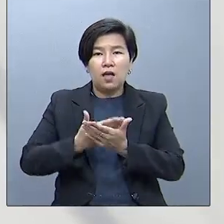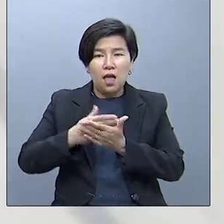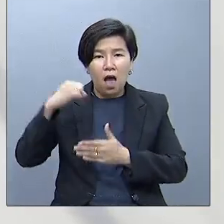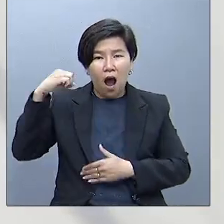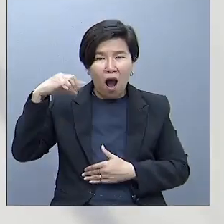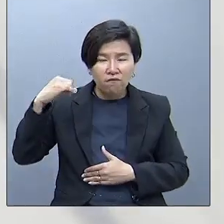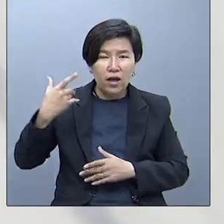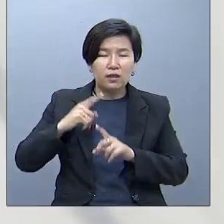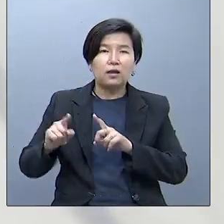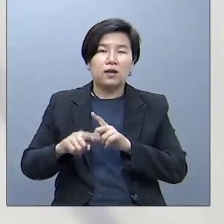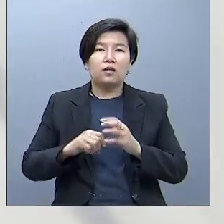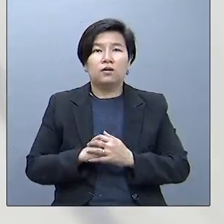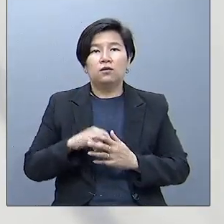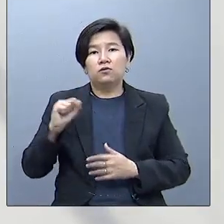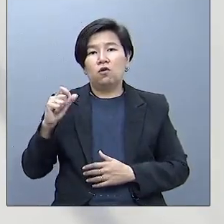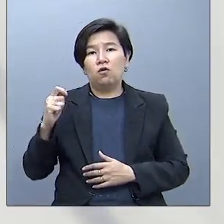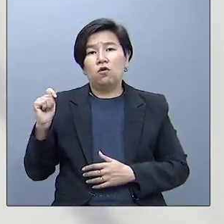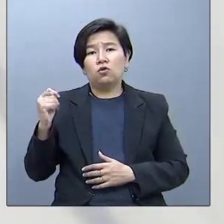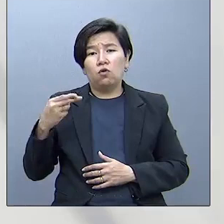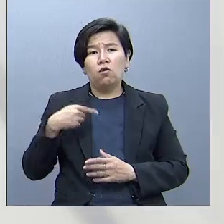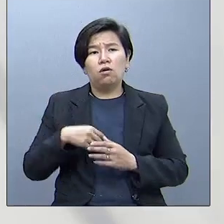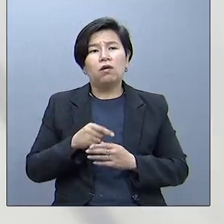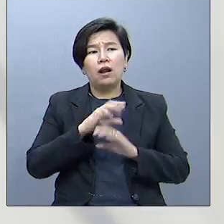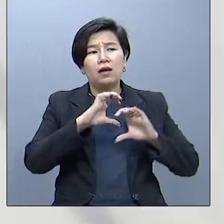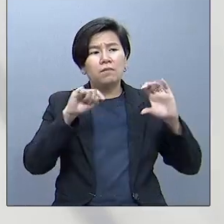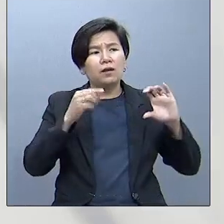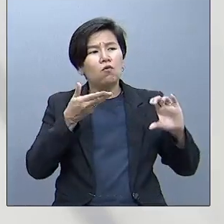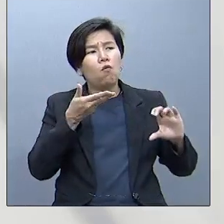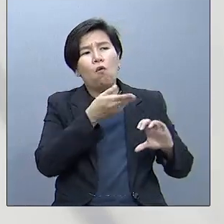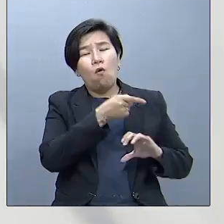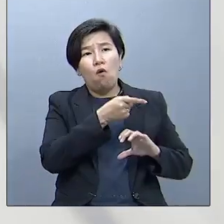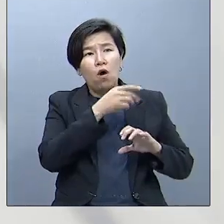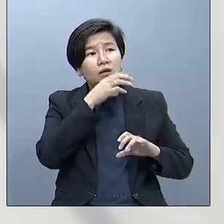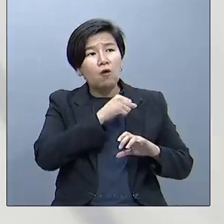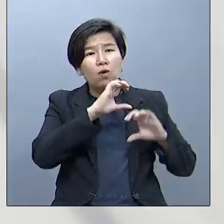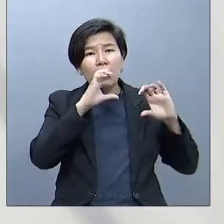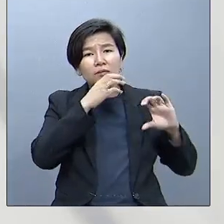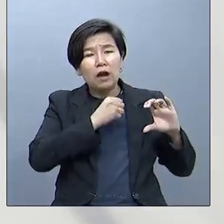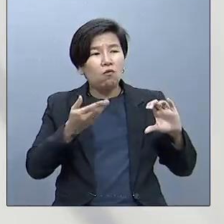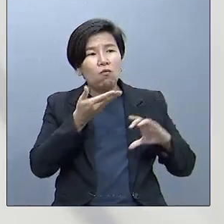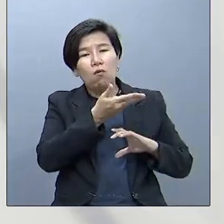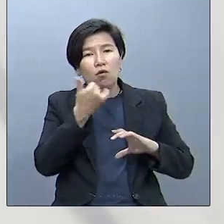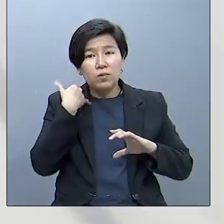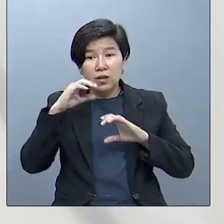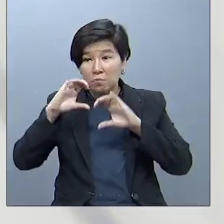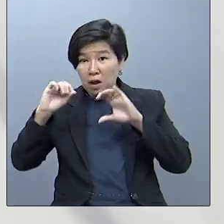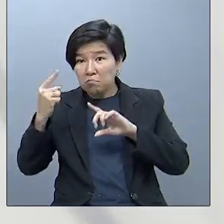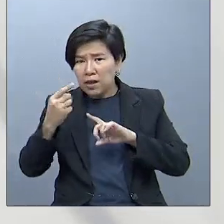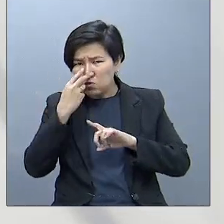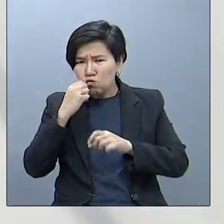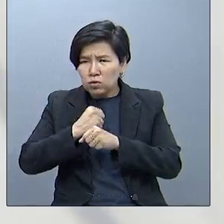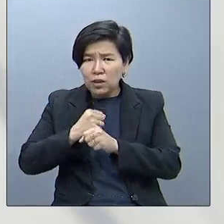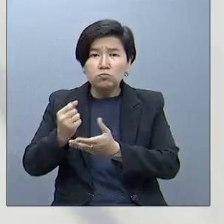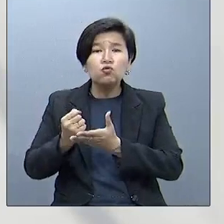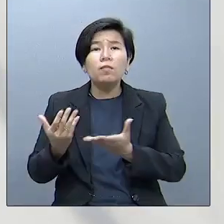างสอทอเรียกร้uspมาจาก rathban ชุดก่อนก็ที่เป็ชุป decorative นี่นะคะภัณฑกในหลายเรื่องเลยทีเดียวนะคะแต่วาส่งที่มันแดง